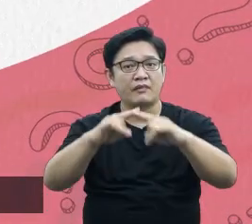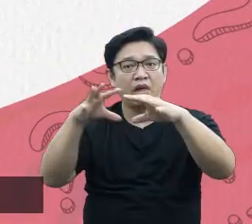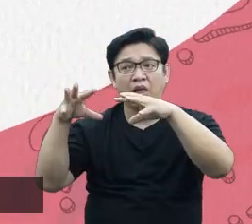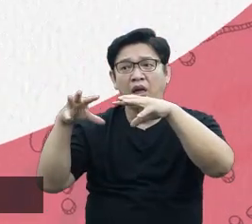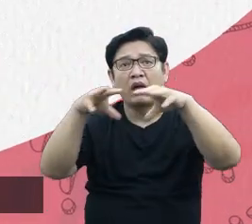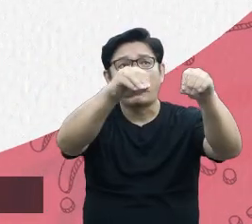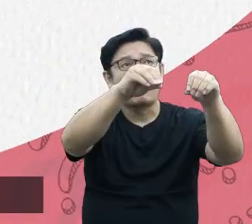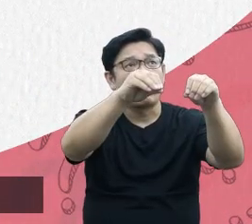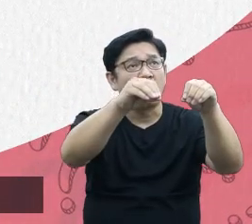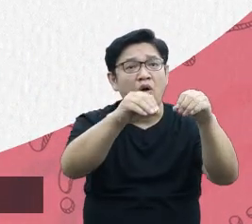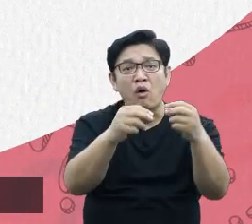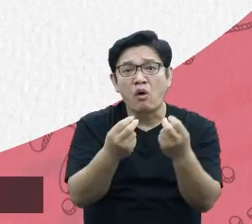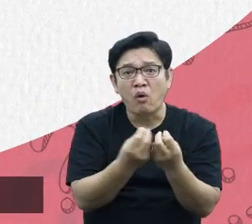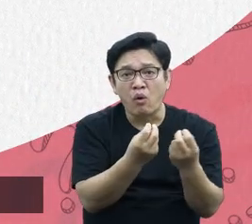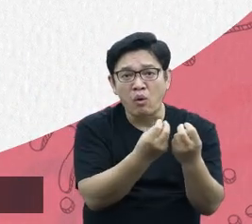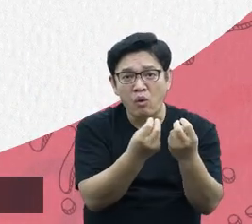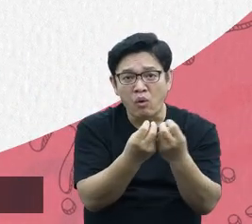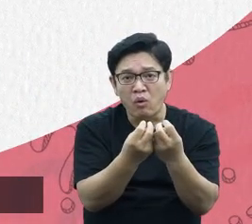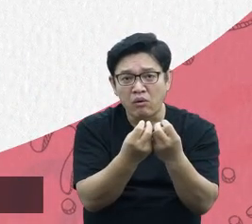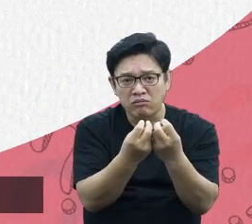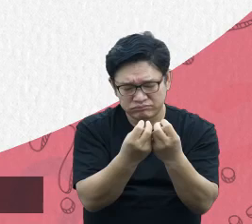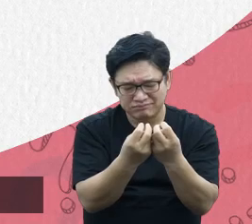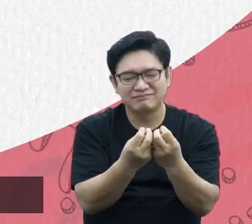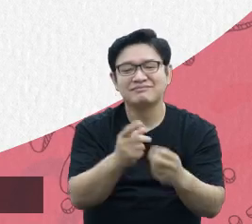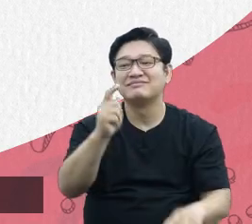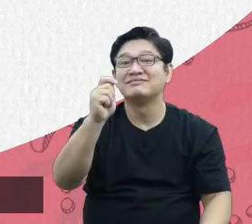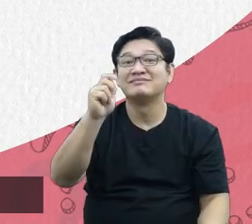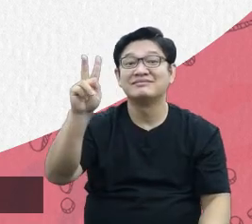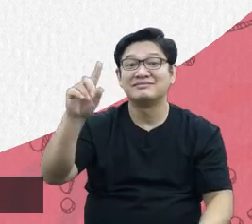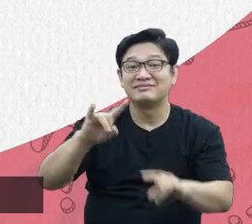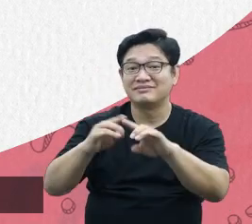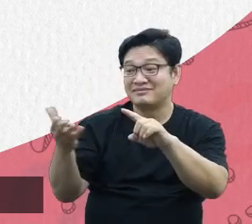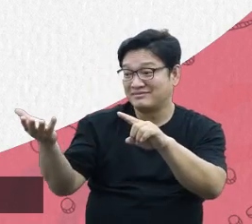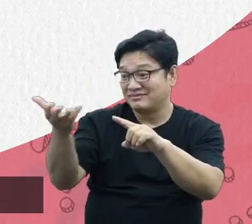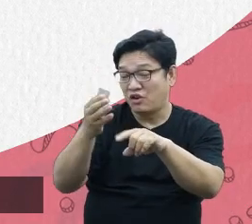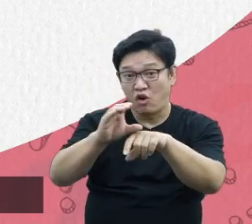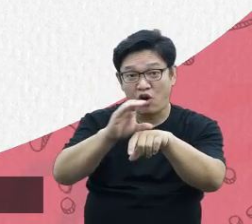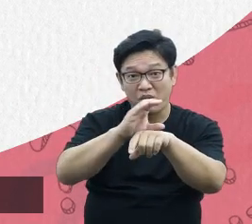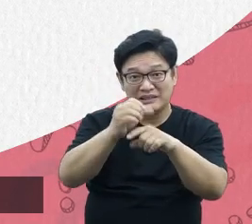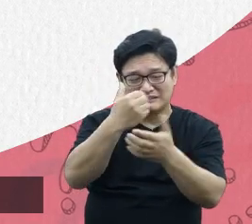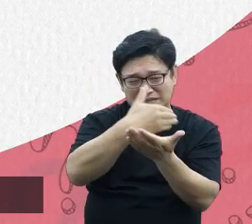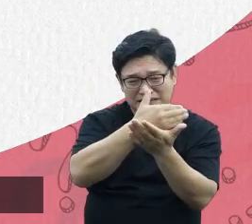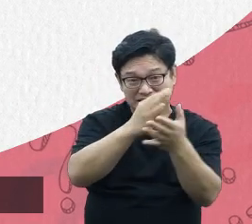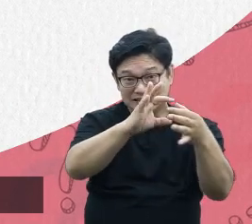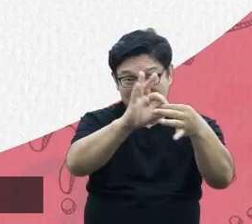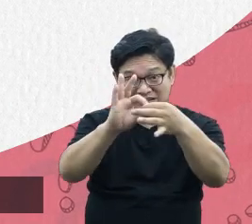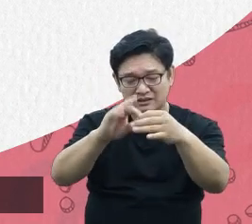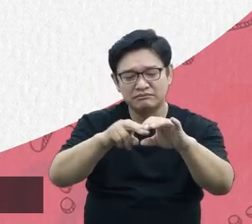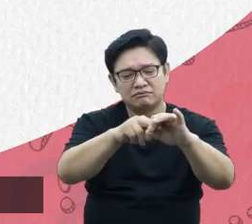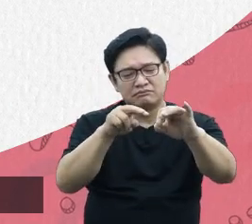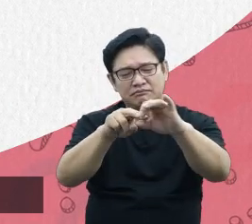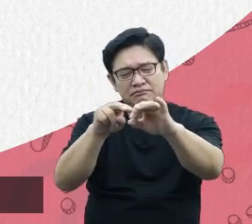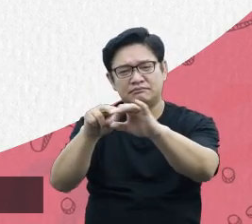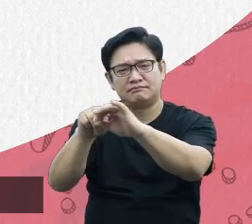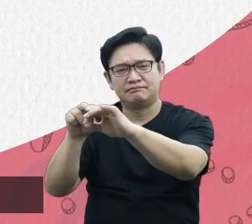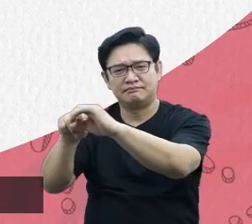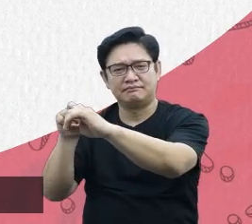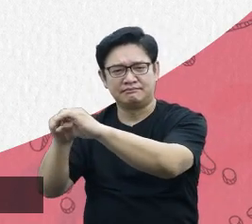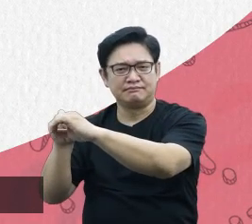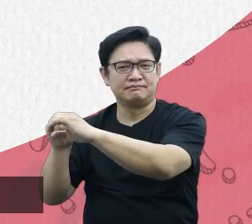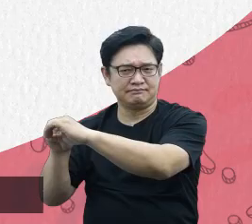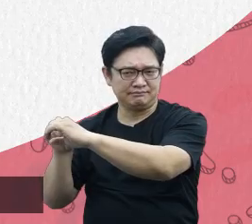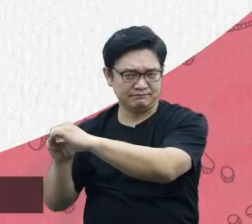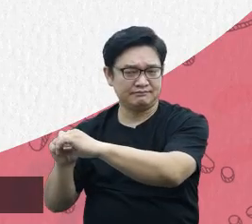정전이 됐을 때는 어떻게 대처해야 할까요? TV, 전자레인지, 컴퓨터 등 전기 제품의 코드를